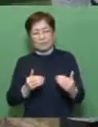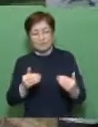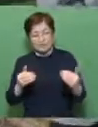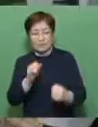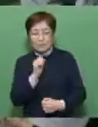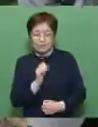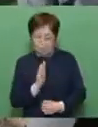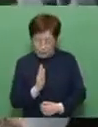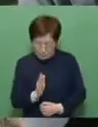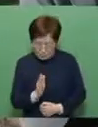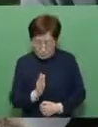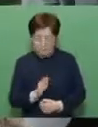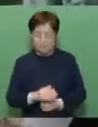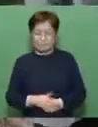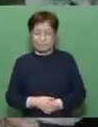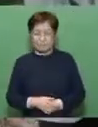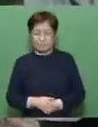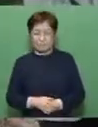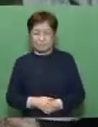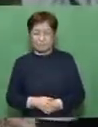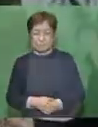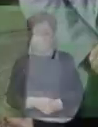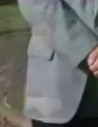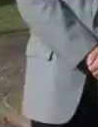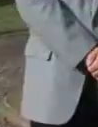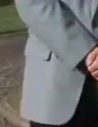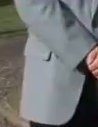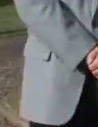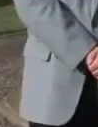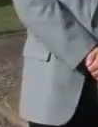ますよろしくお願いしますどうぞよろしくお願いし